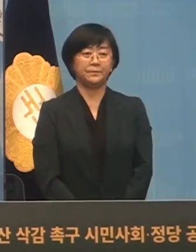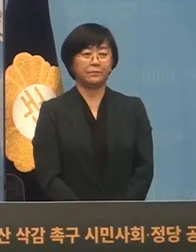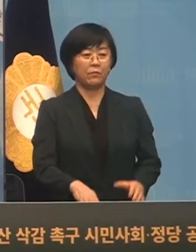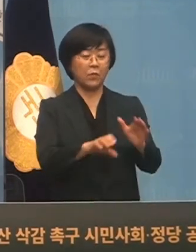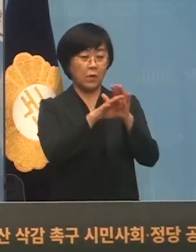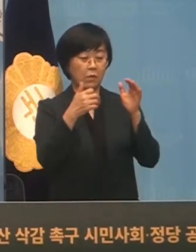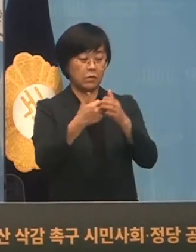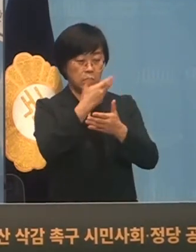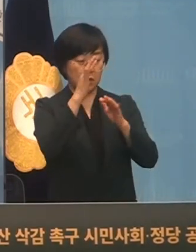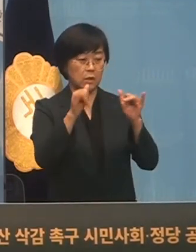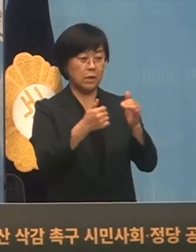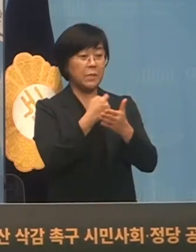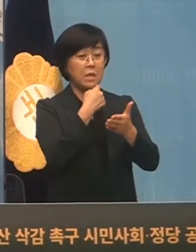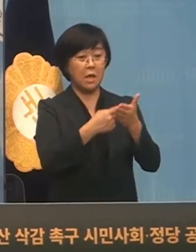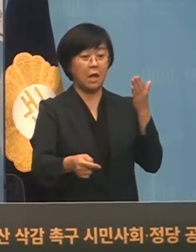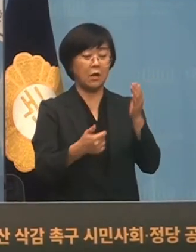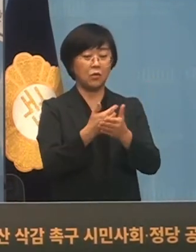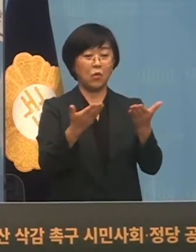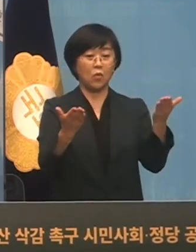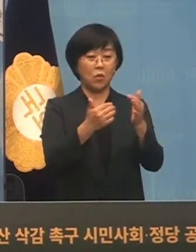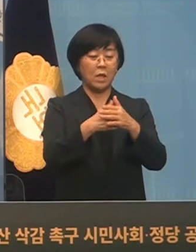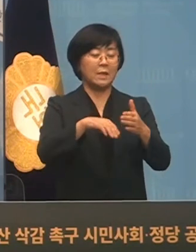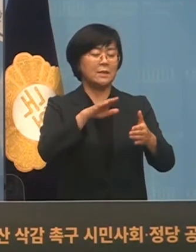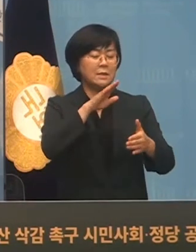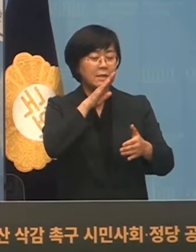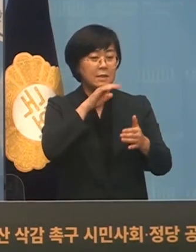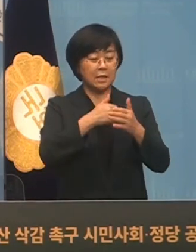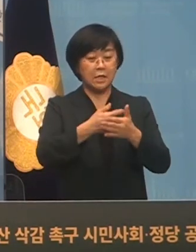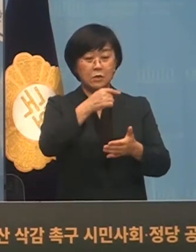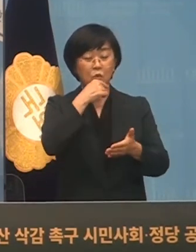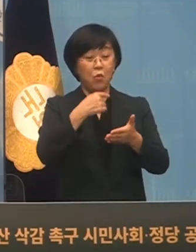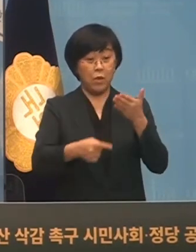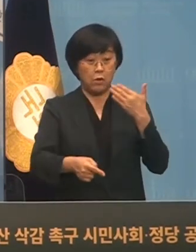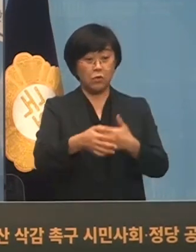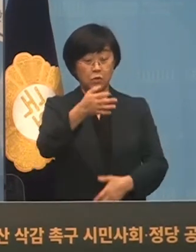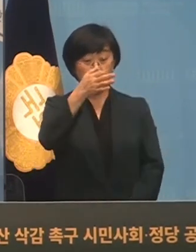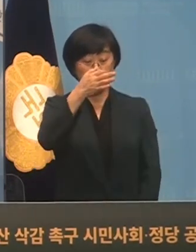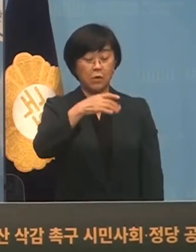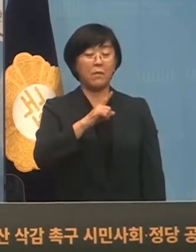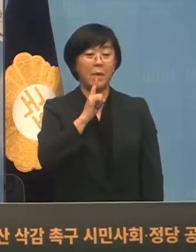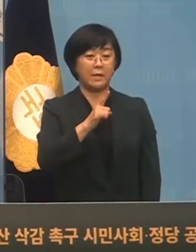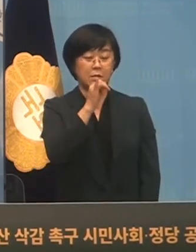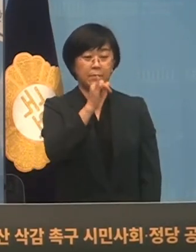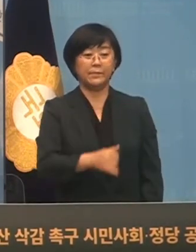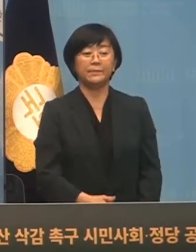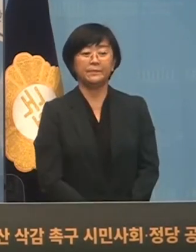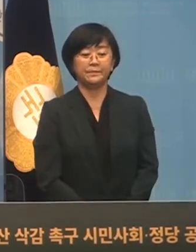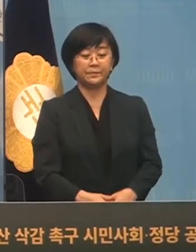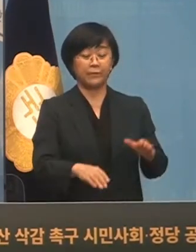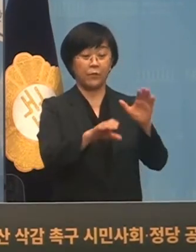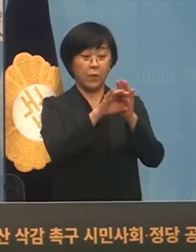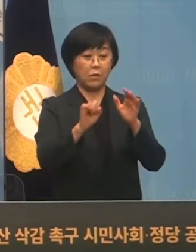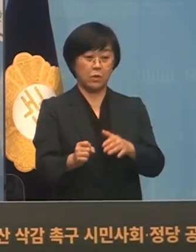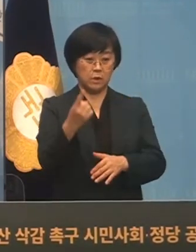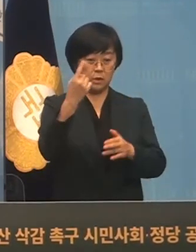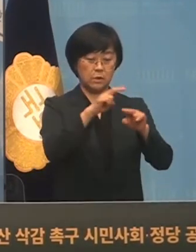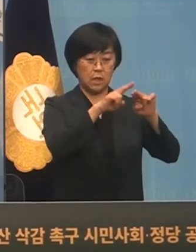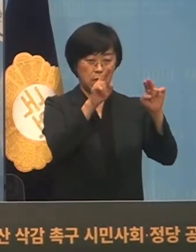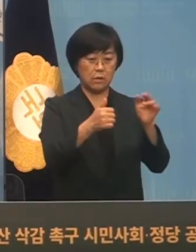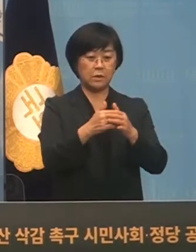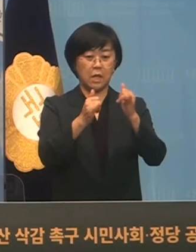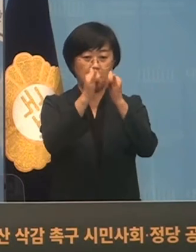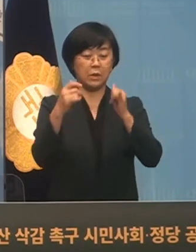코로나19로 인한 청년 세대의 피해는 노동계의 전체에 걸친 불이익으로 이어질 것이라는 예측이 있습니다. 코로나로 인한 실업,